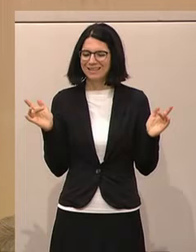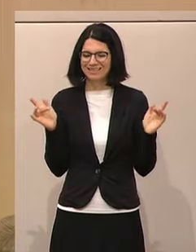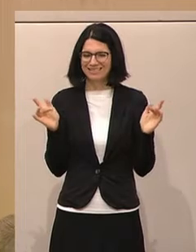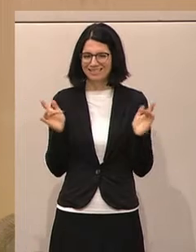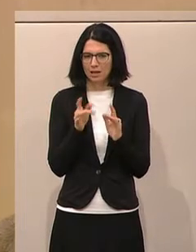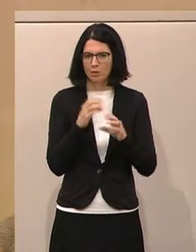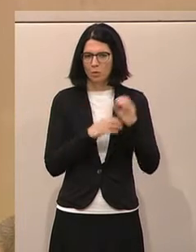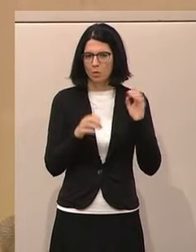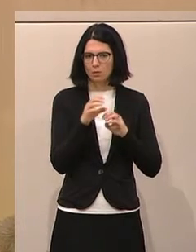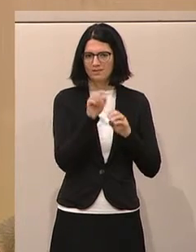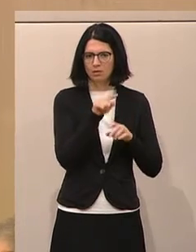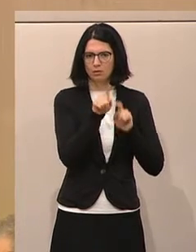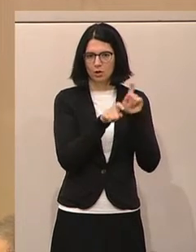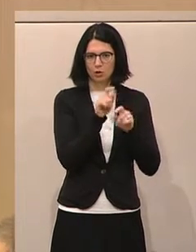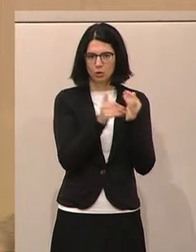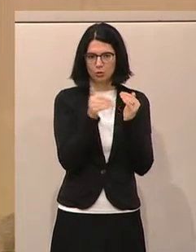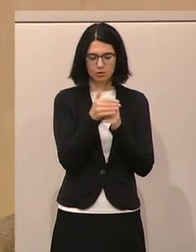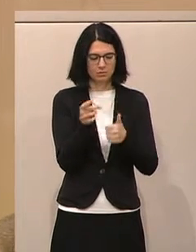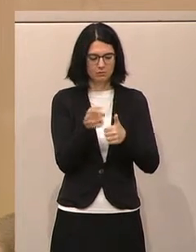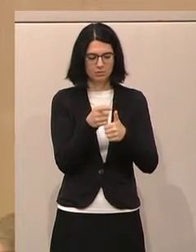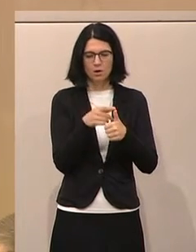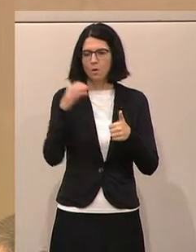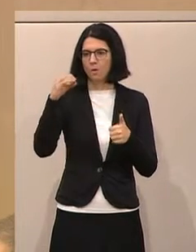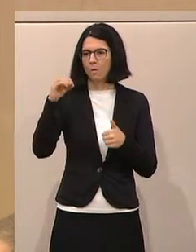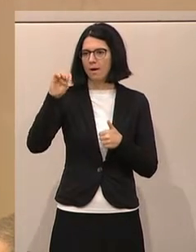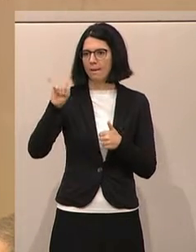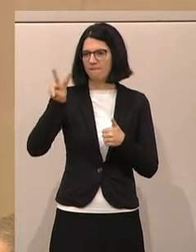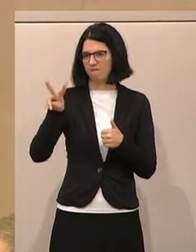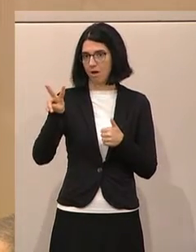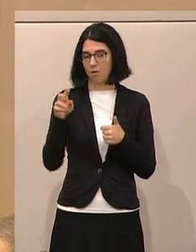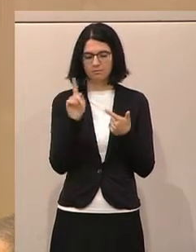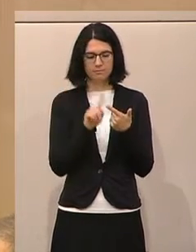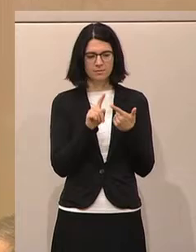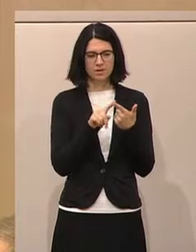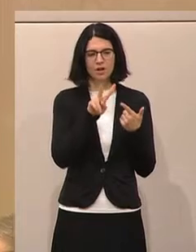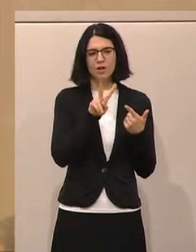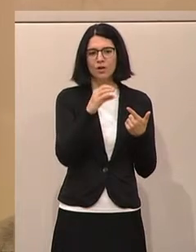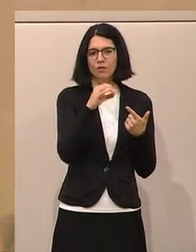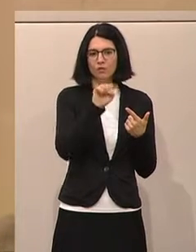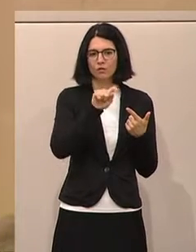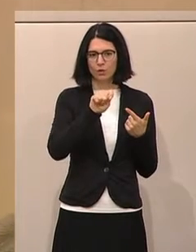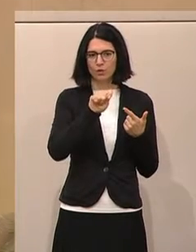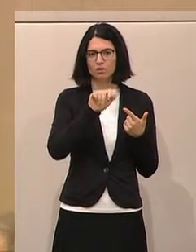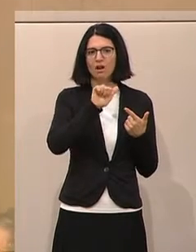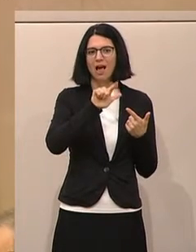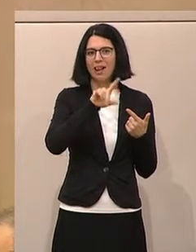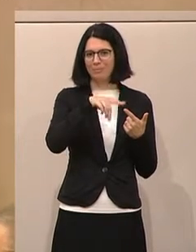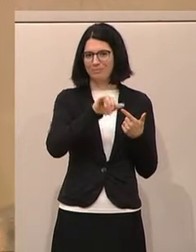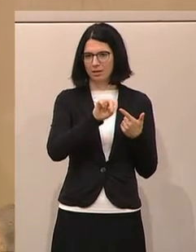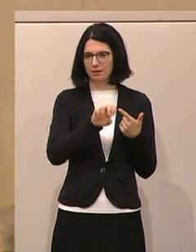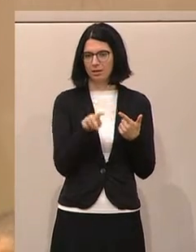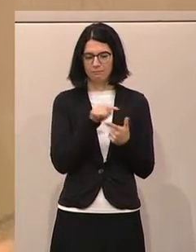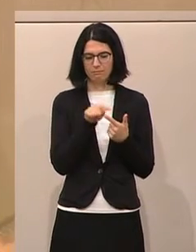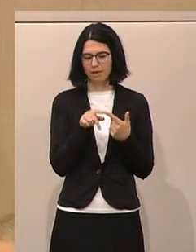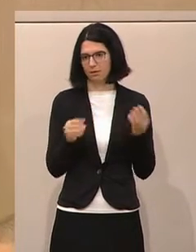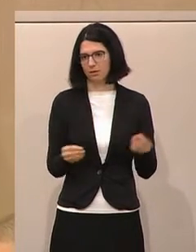des Steuersystems sprechen. Das eine OMV und das zweite Voestalpine. Und Frau Ministerin, ich